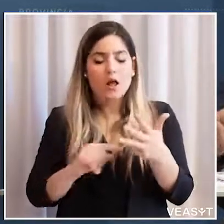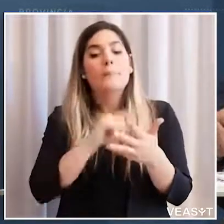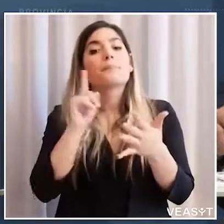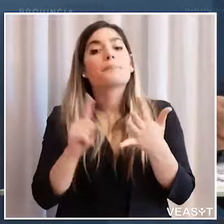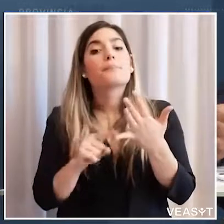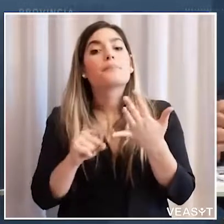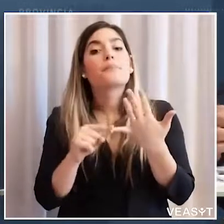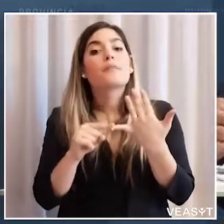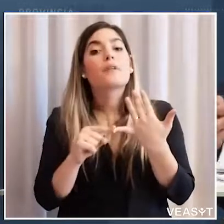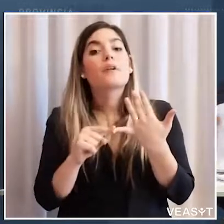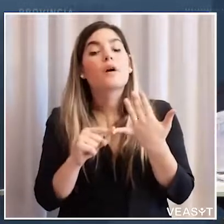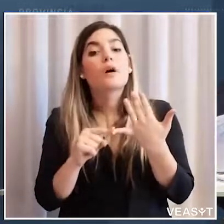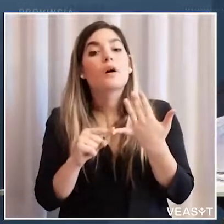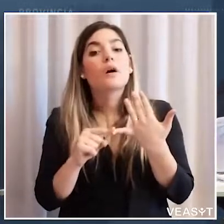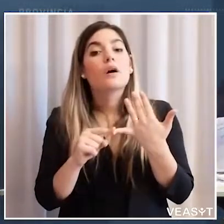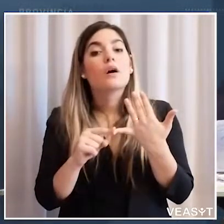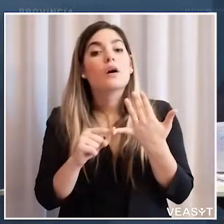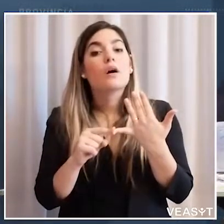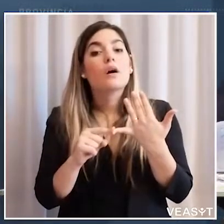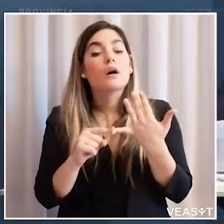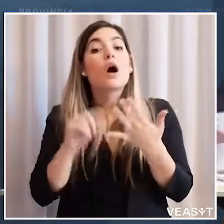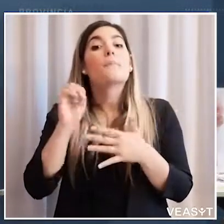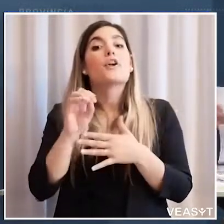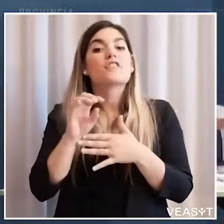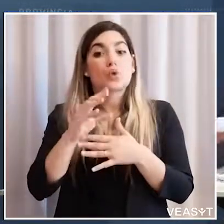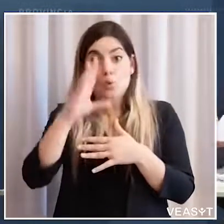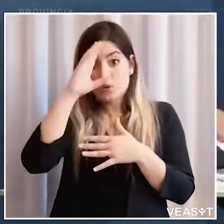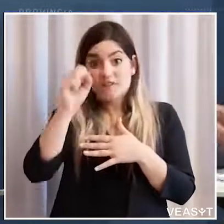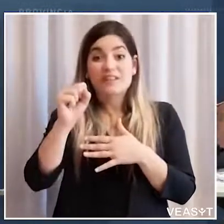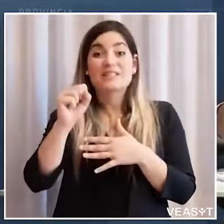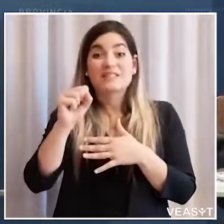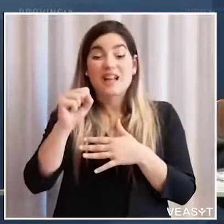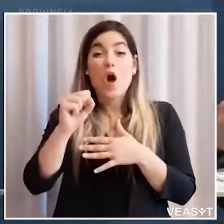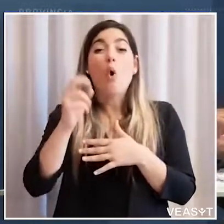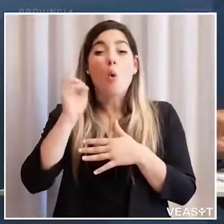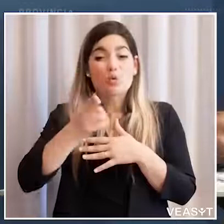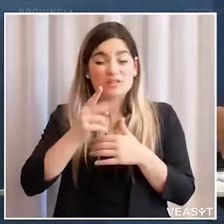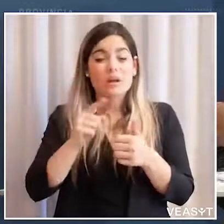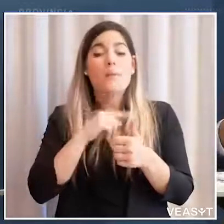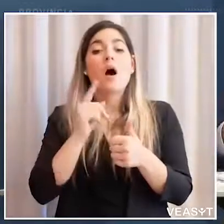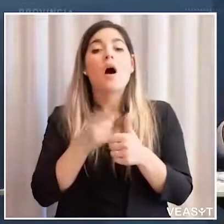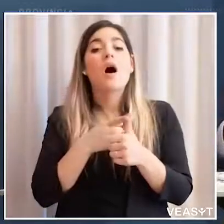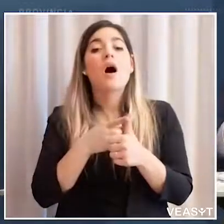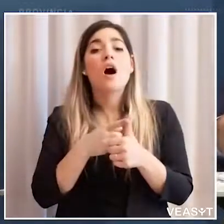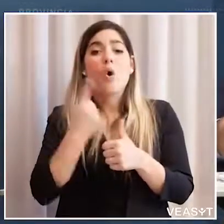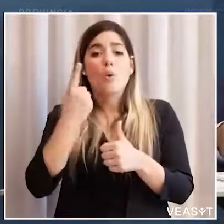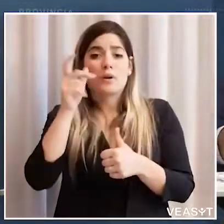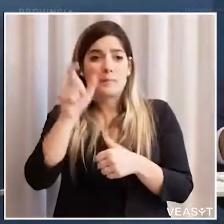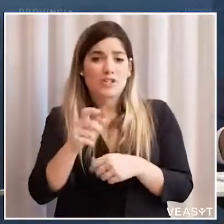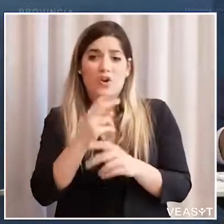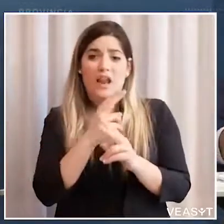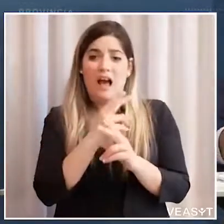del robert koch institut abbiamo e un dopo un professore universitario dottor eric ostmann a